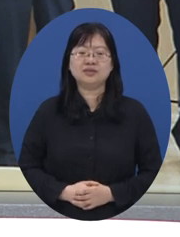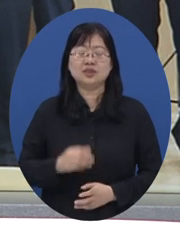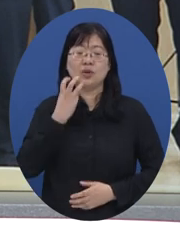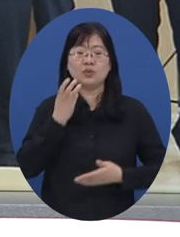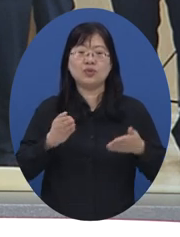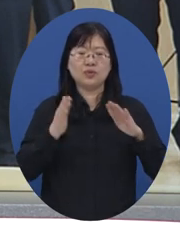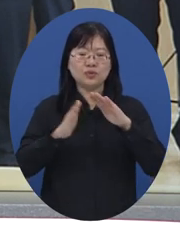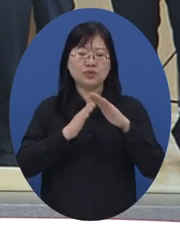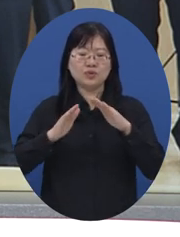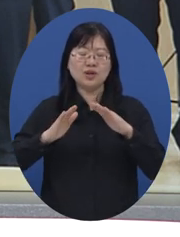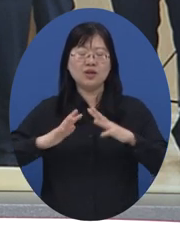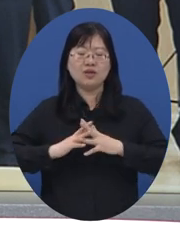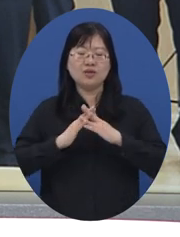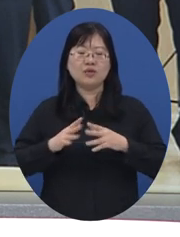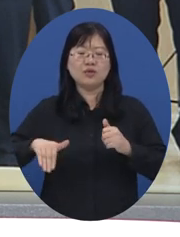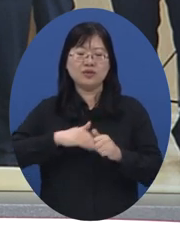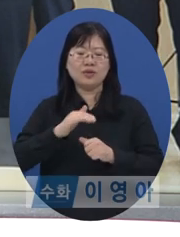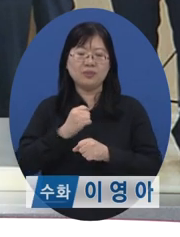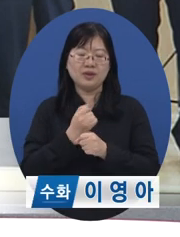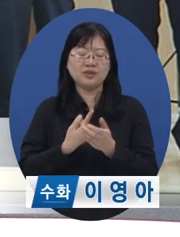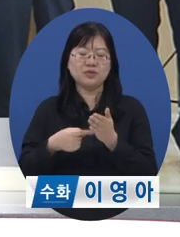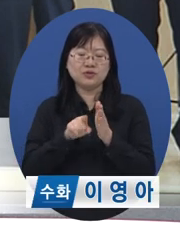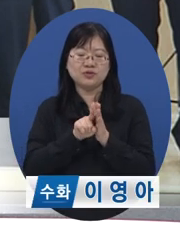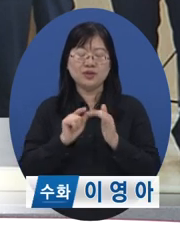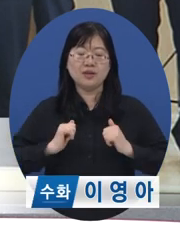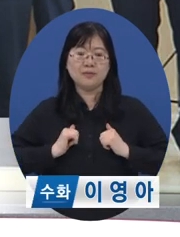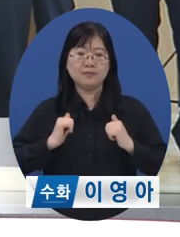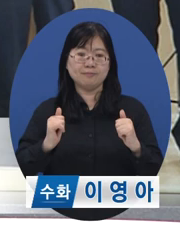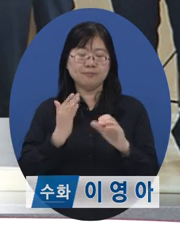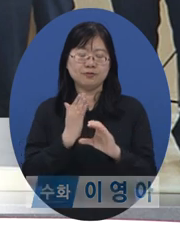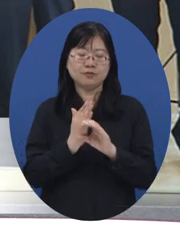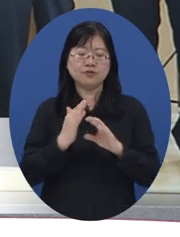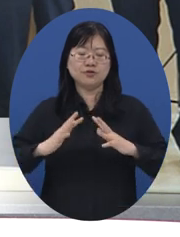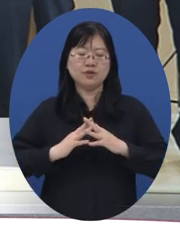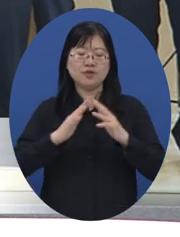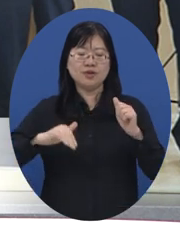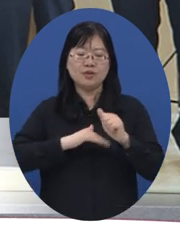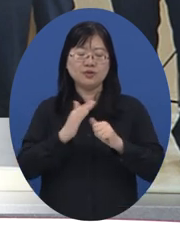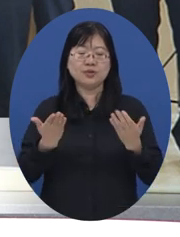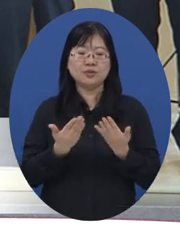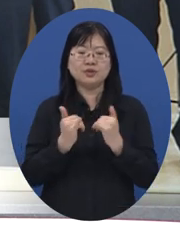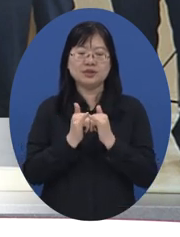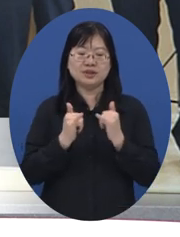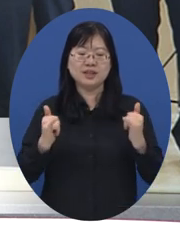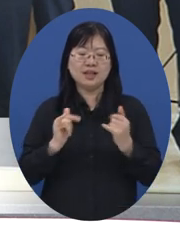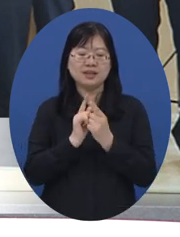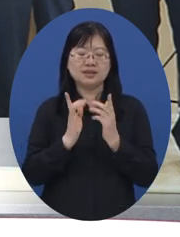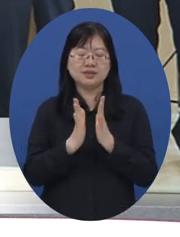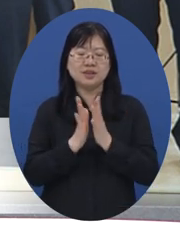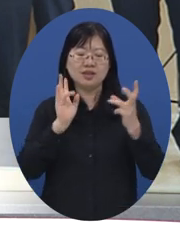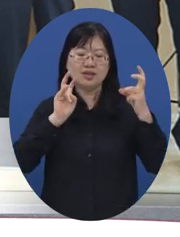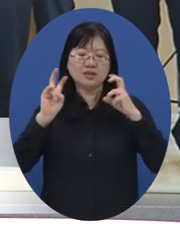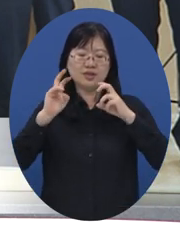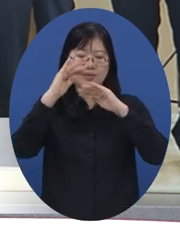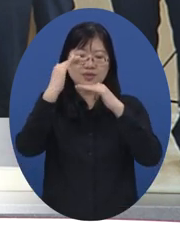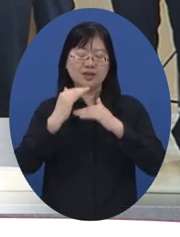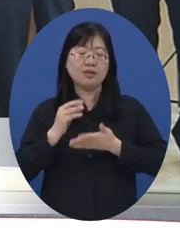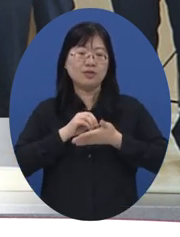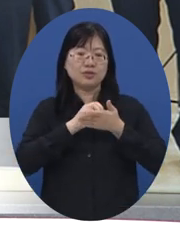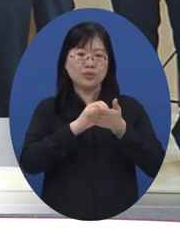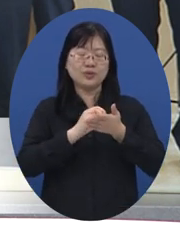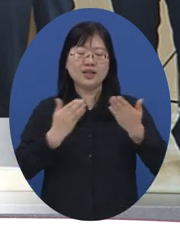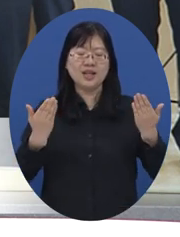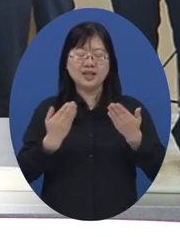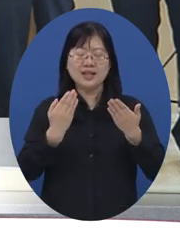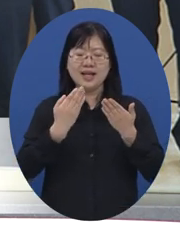경기도가 공정한 건설 환경 만들기에 박차를 가하고 있습니다. 건설 현장 노동자들이 직접 출퇴근 내역을 등록해 근로일수를 확인할